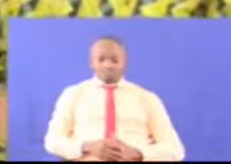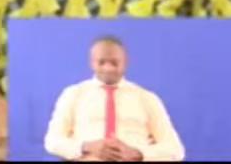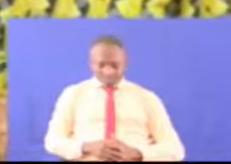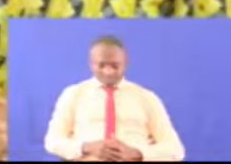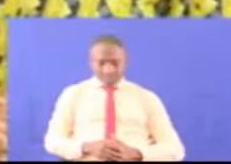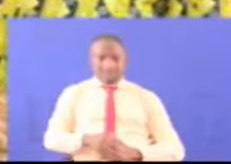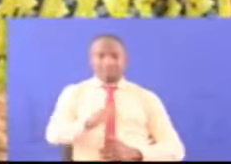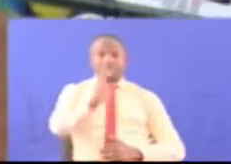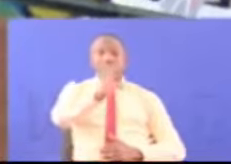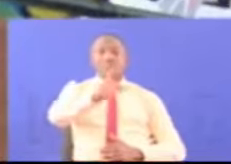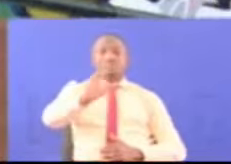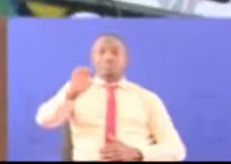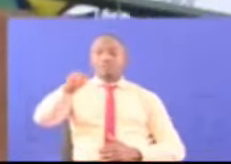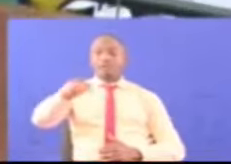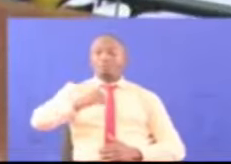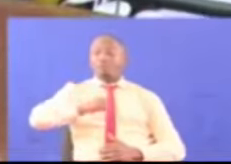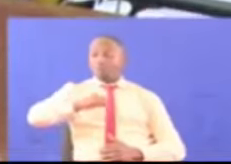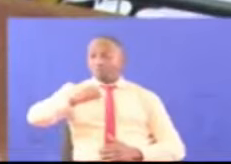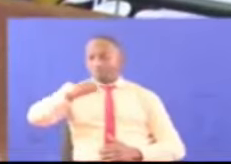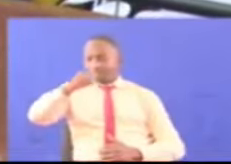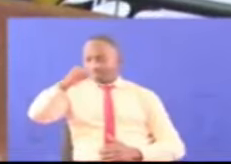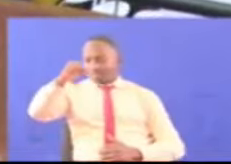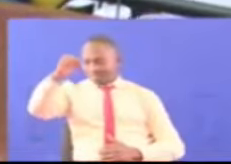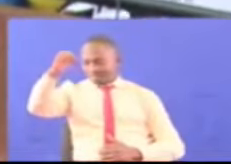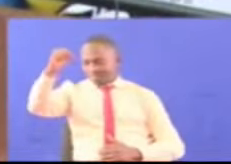CCM oye!